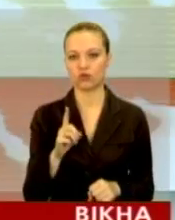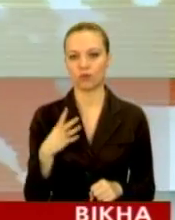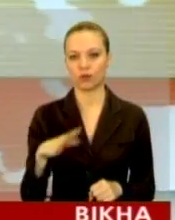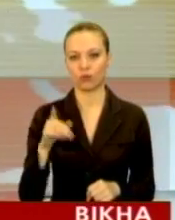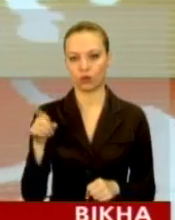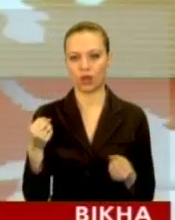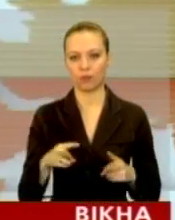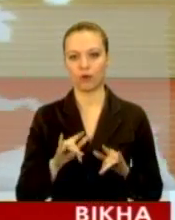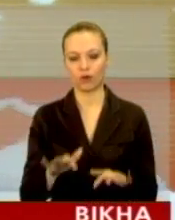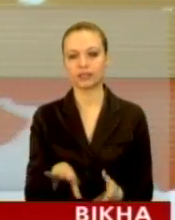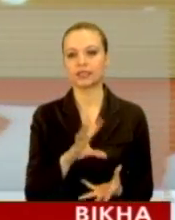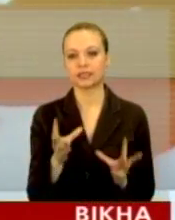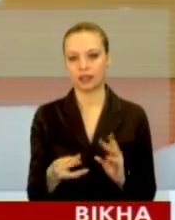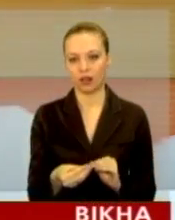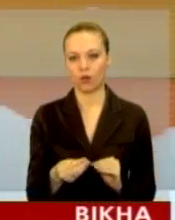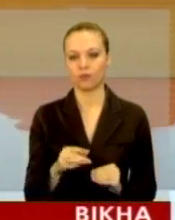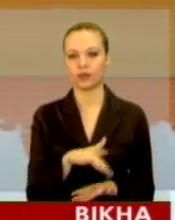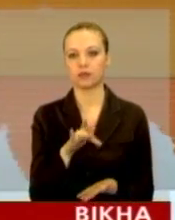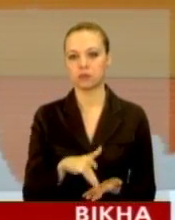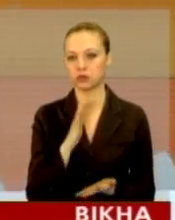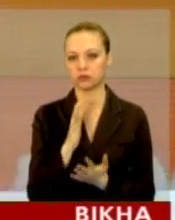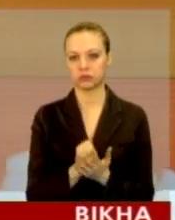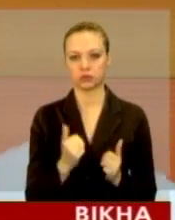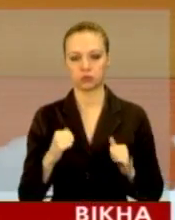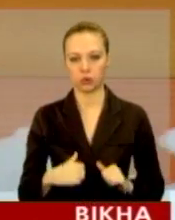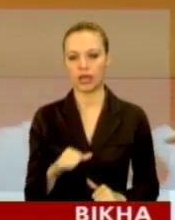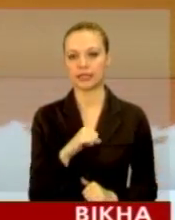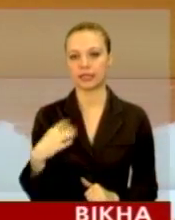там провокацій. Загалом місто зберігає спокій, а